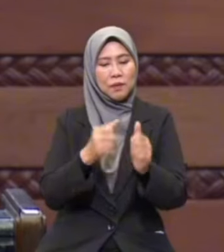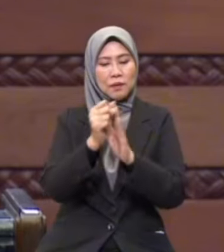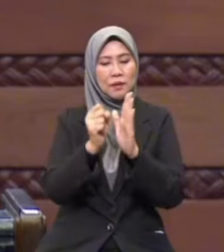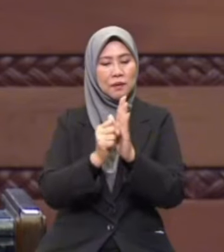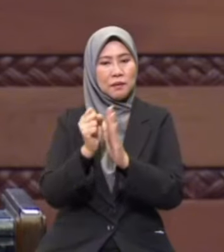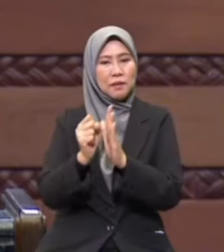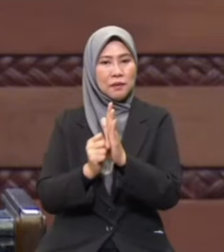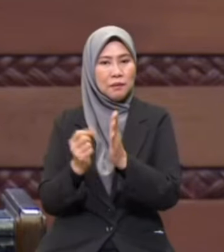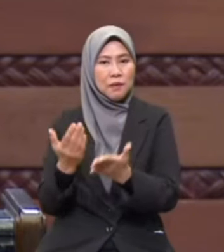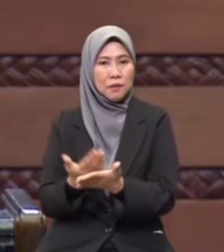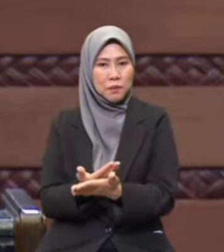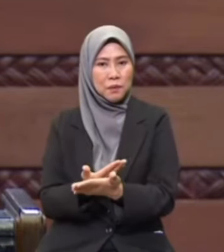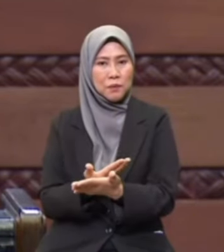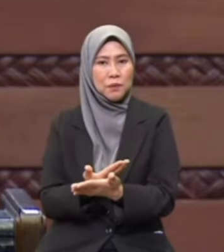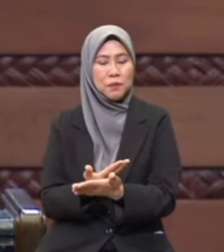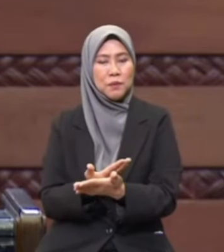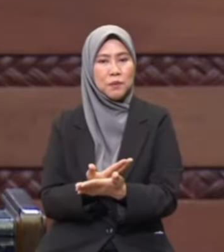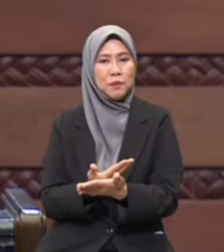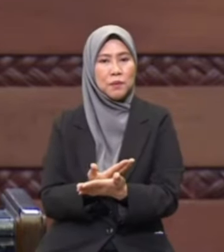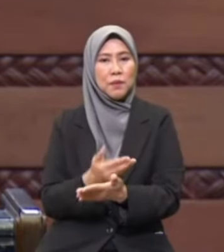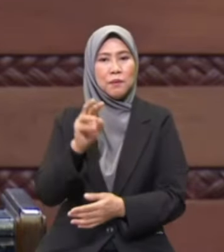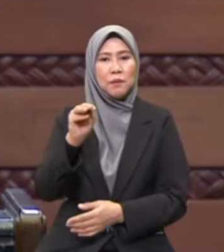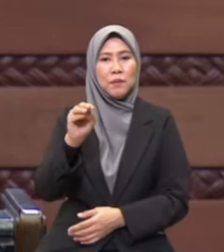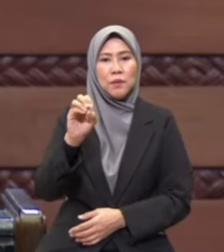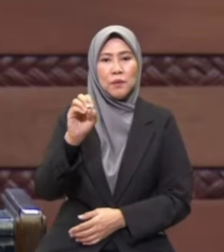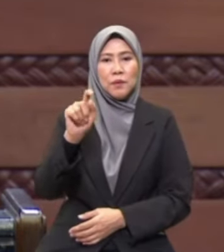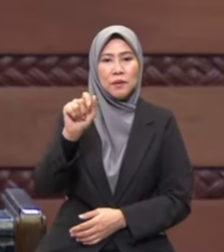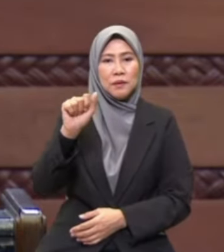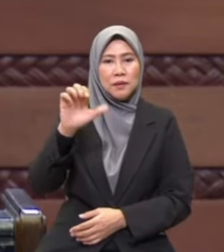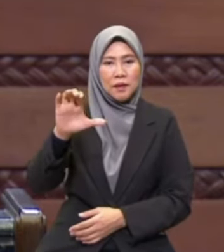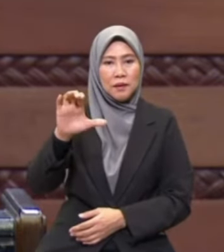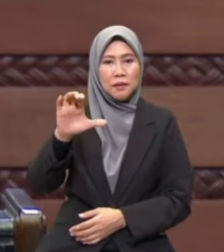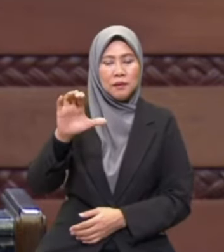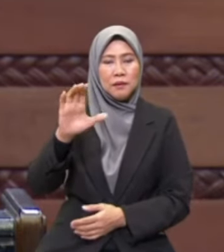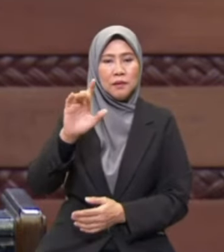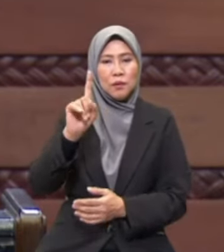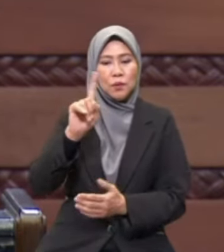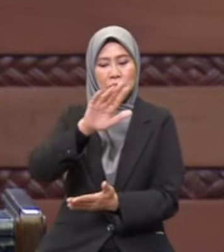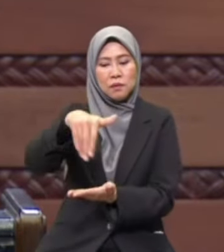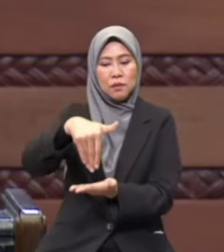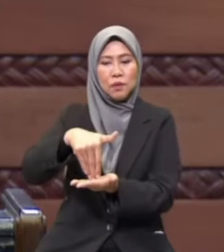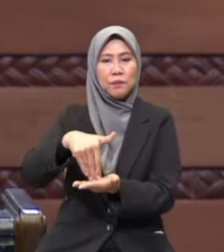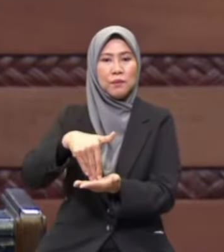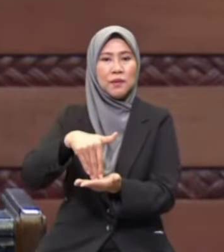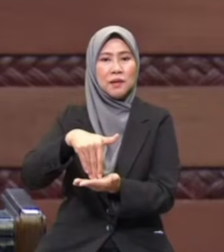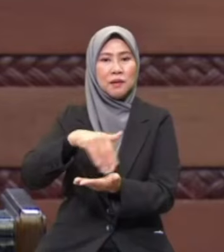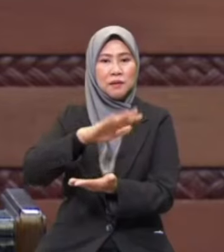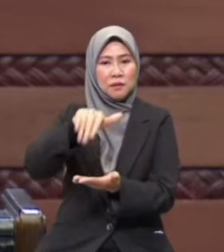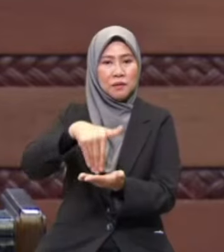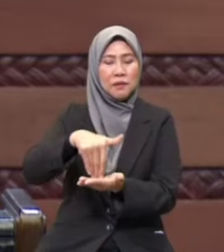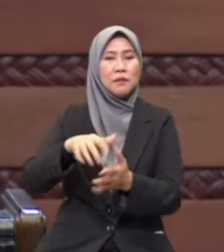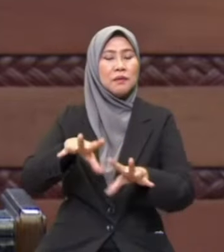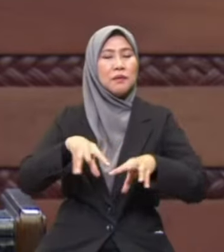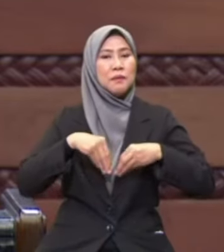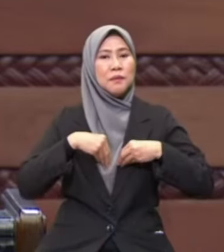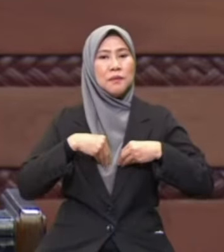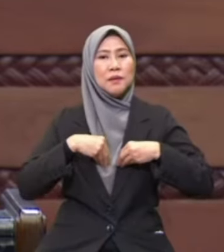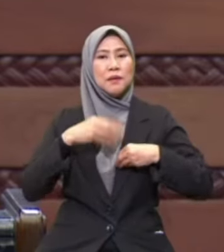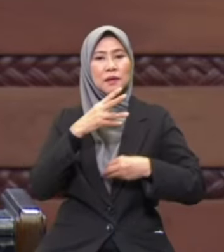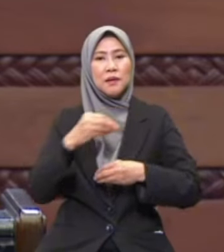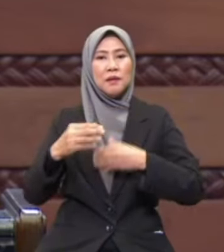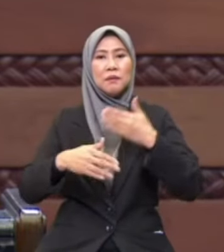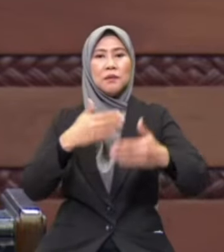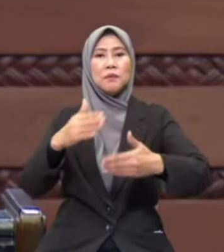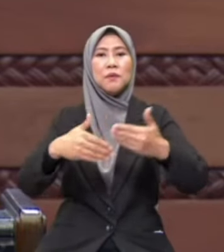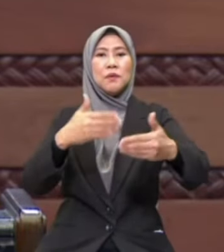program m2h motk sebagai one stop center yang bertanggungjawab menerima dan memproses